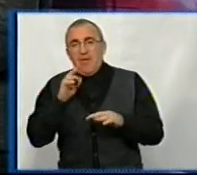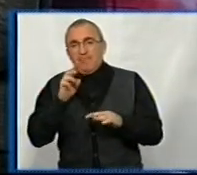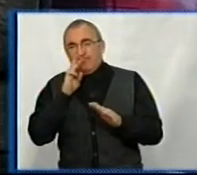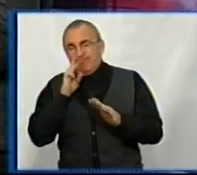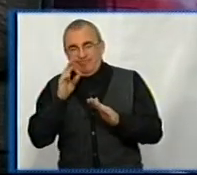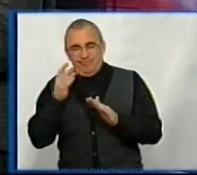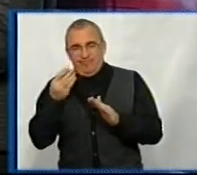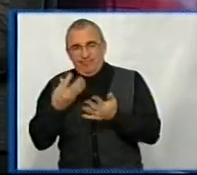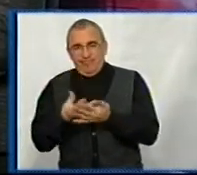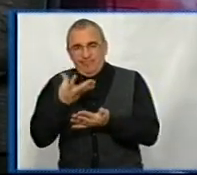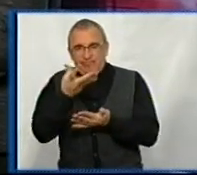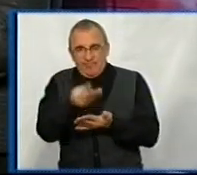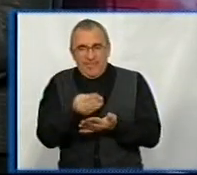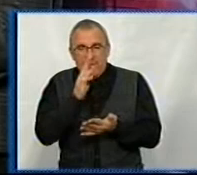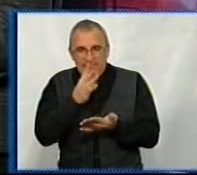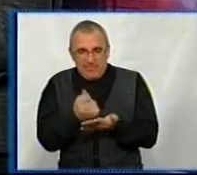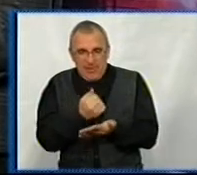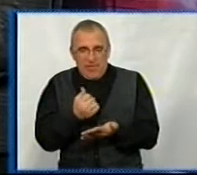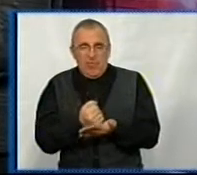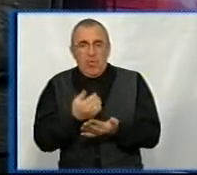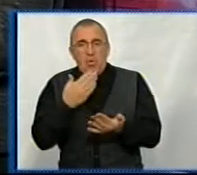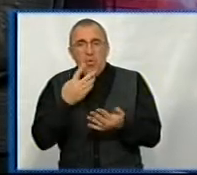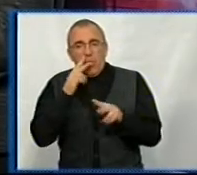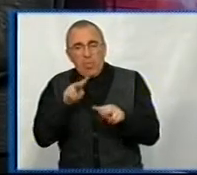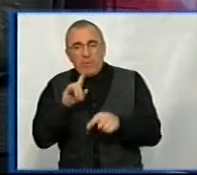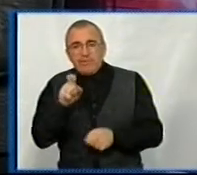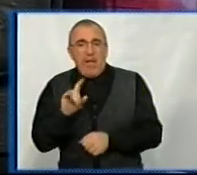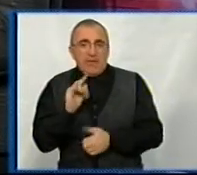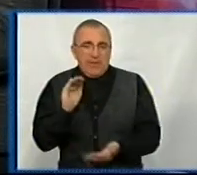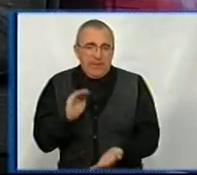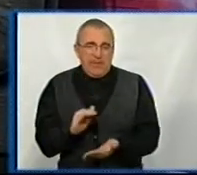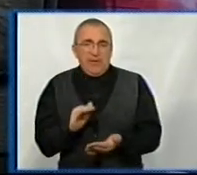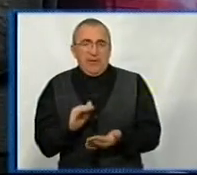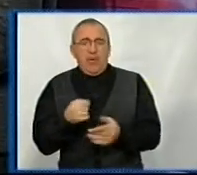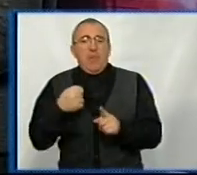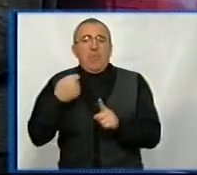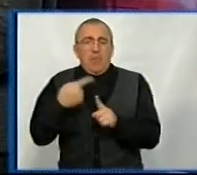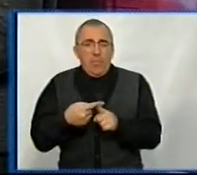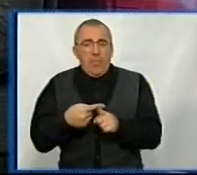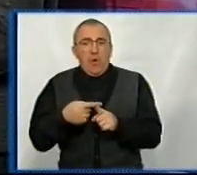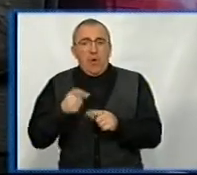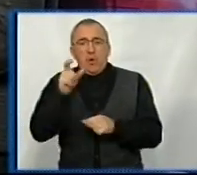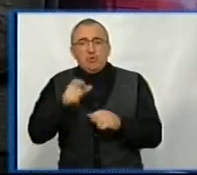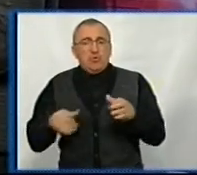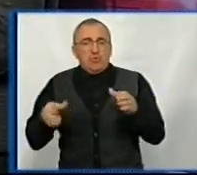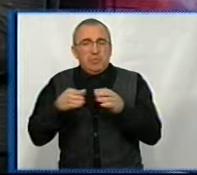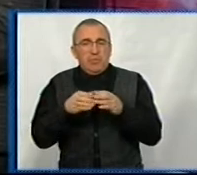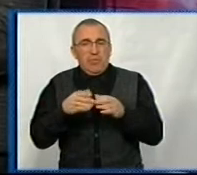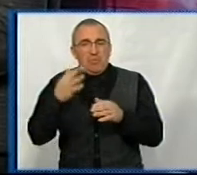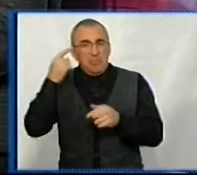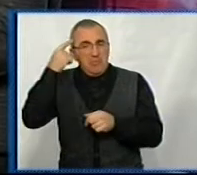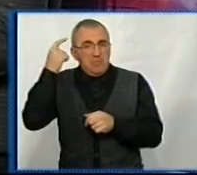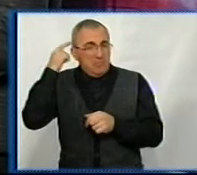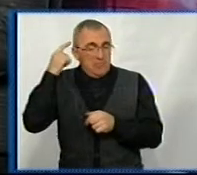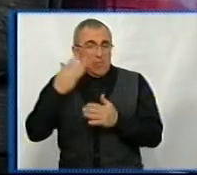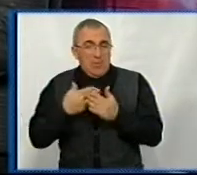плати, при там догляду за дитиною, тобто і плюс суспільні стереотипи, які існують в